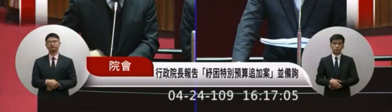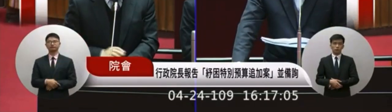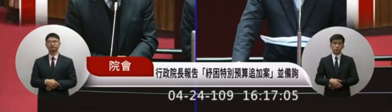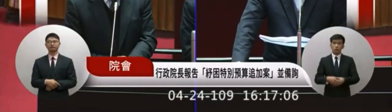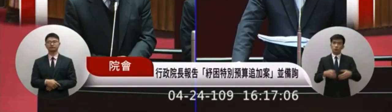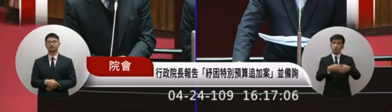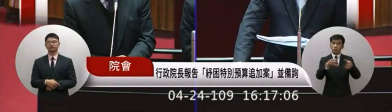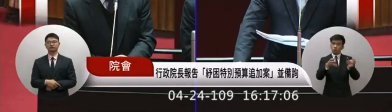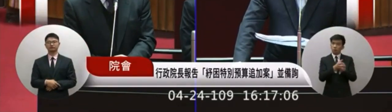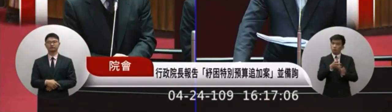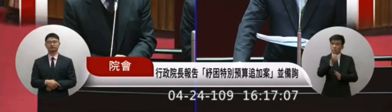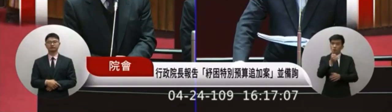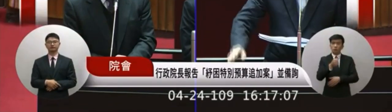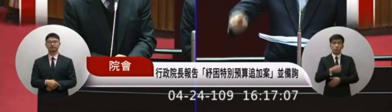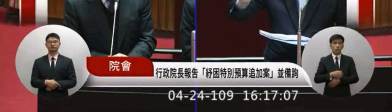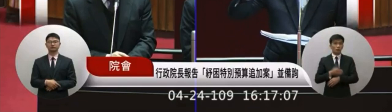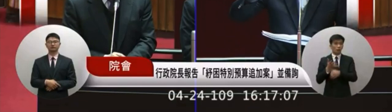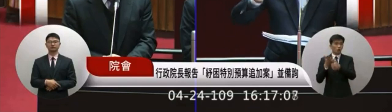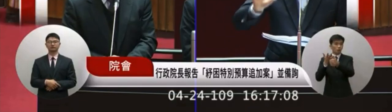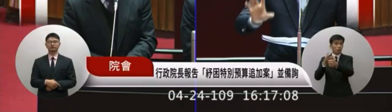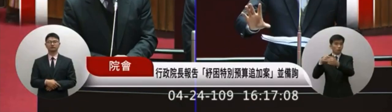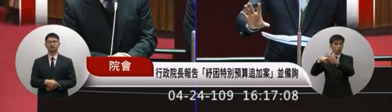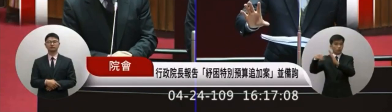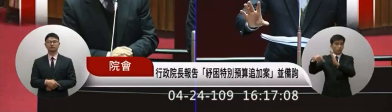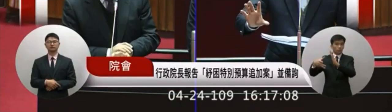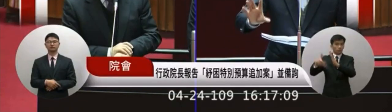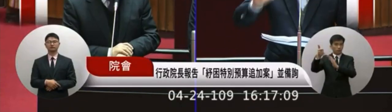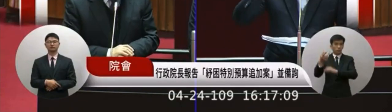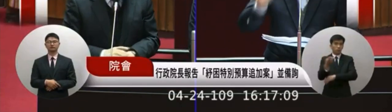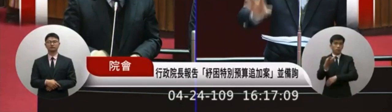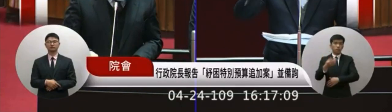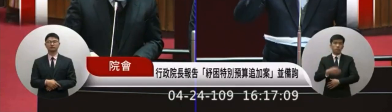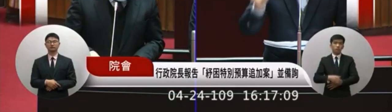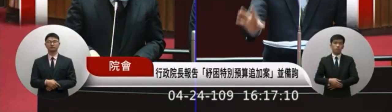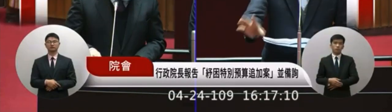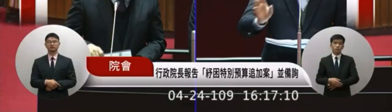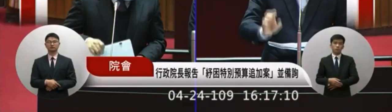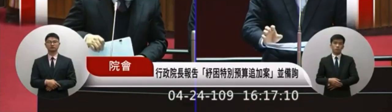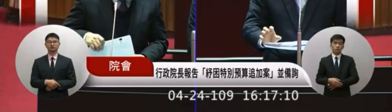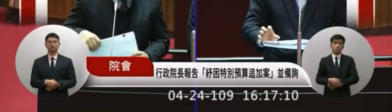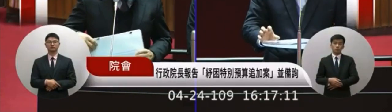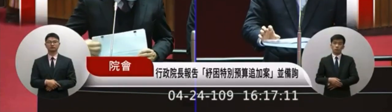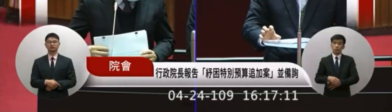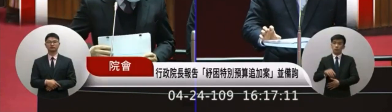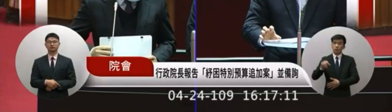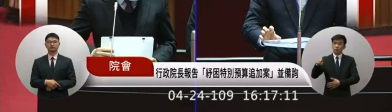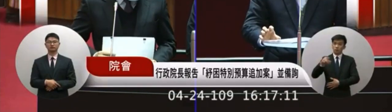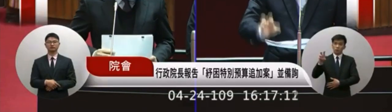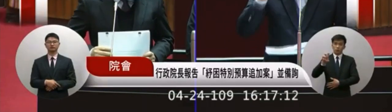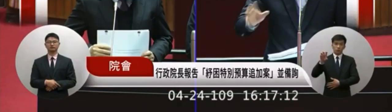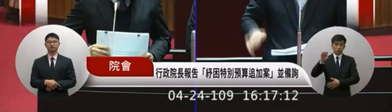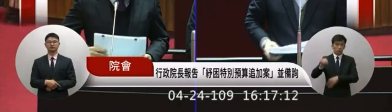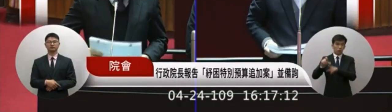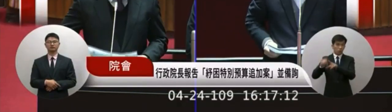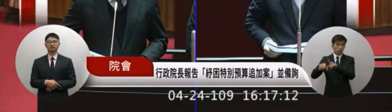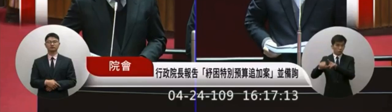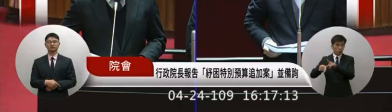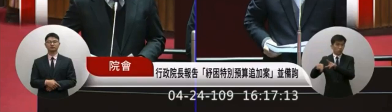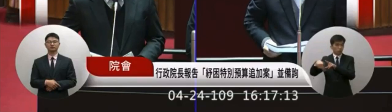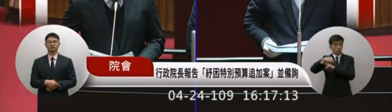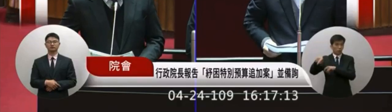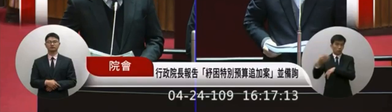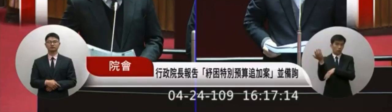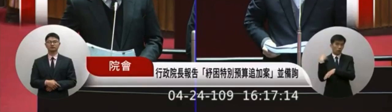部长，请教院长，既然有130万家贷款的孤